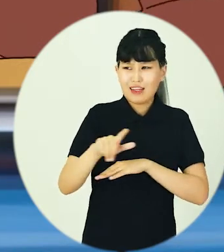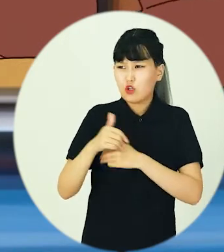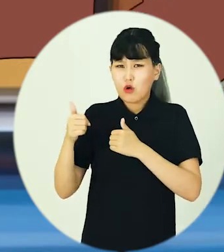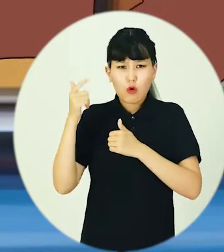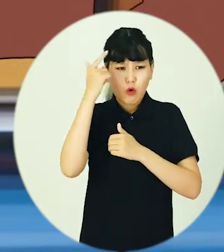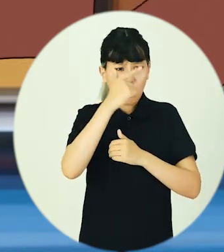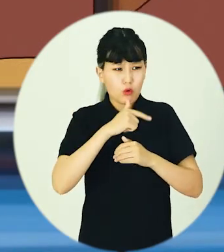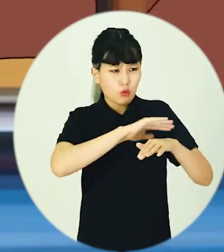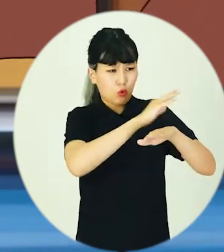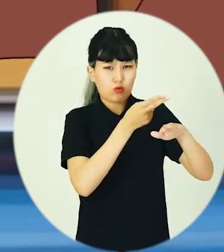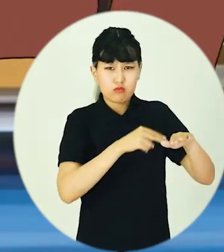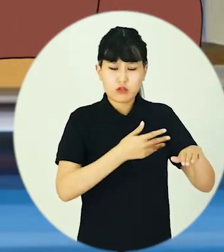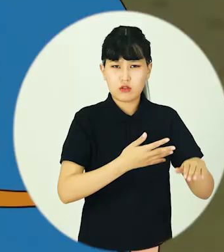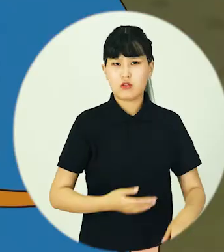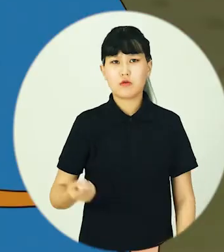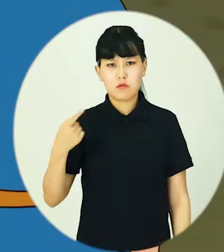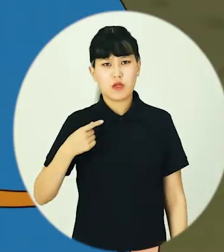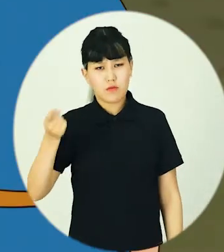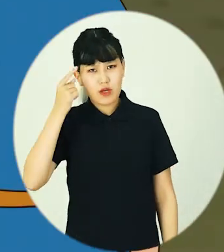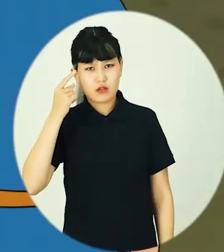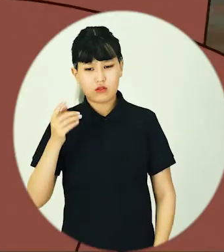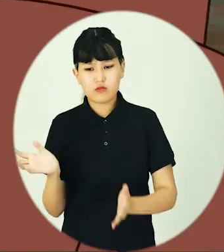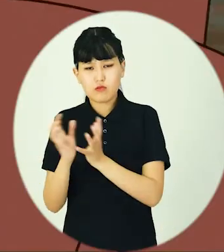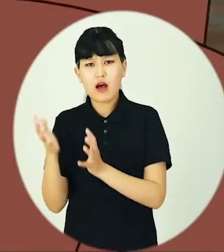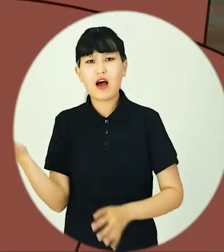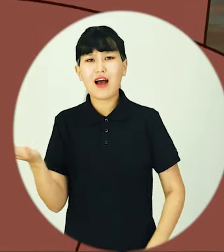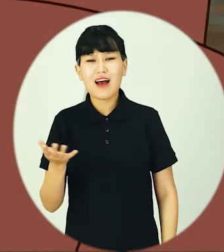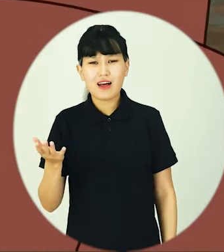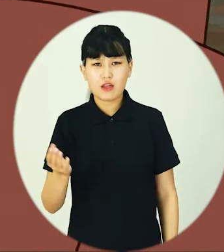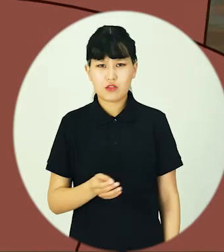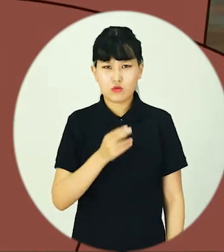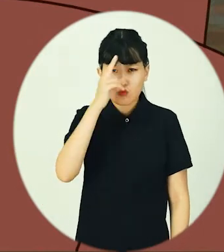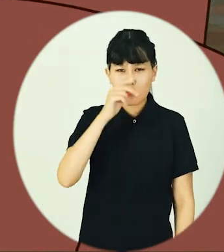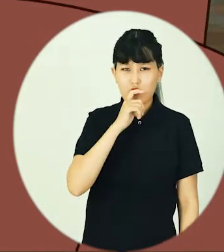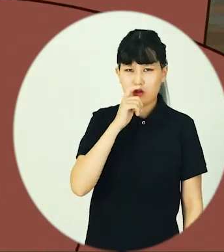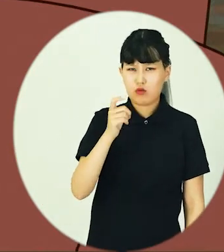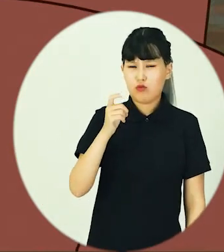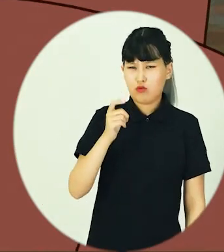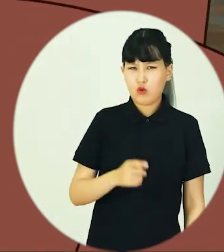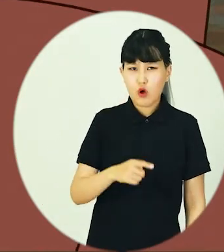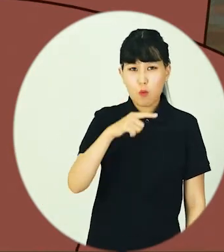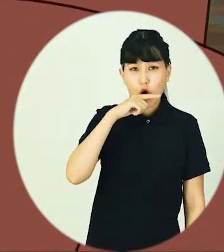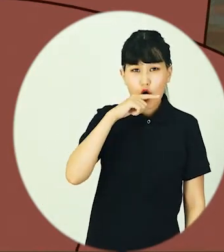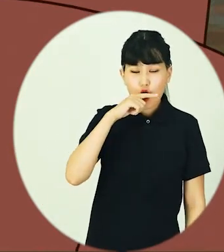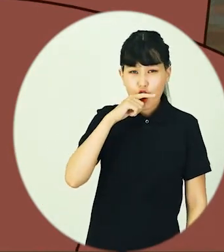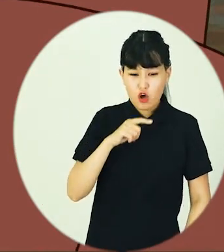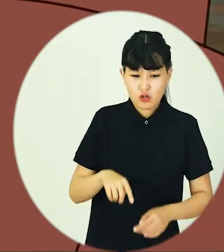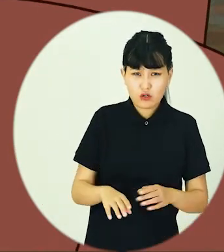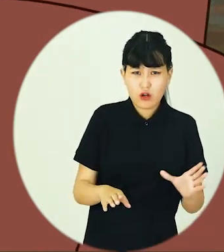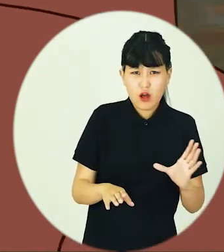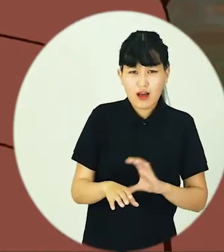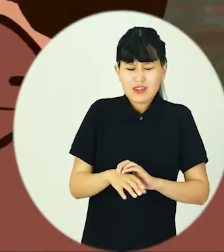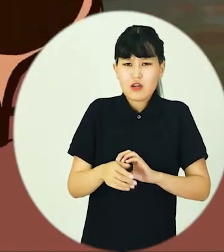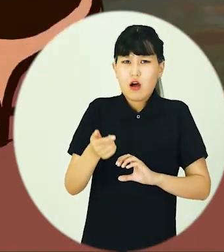Би мэдж байгаа ээж. Тэгэд хавх хаана байна? Нөгөө бор морины хөл тасалчгаа шахахаар нь холоо чулууд